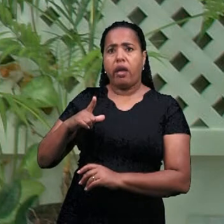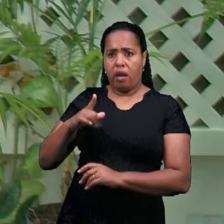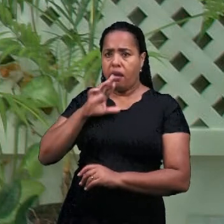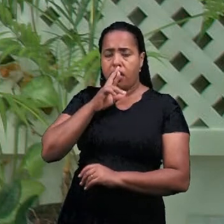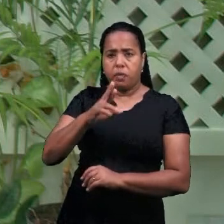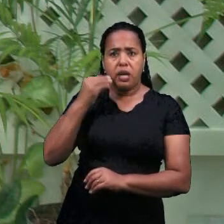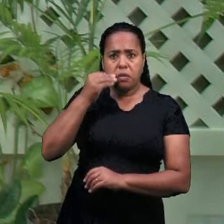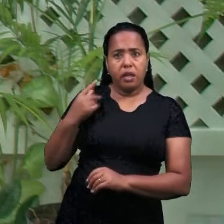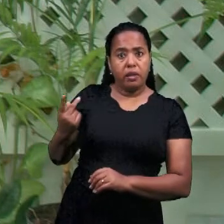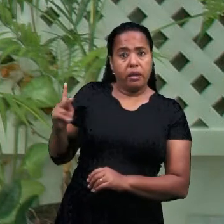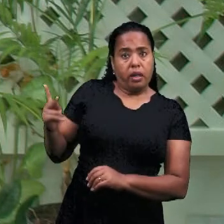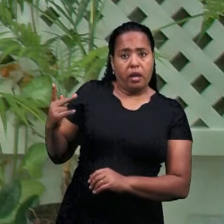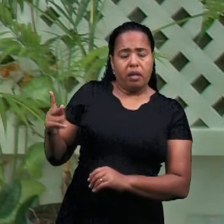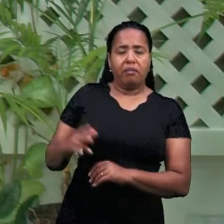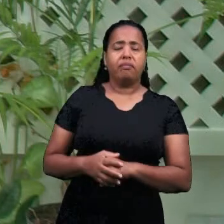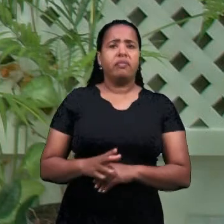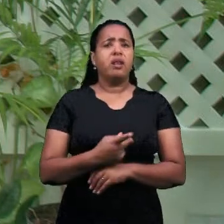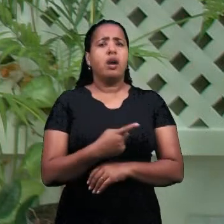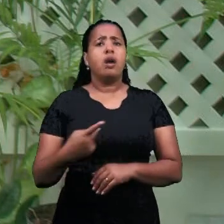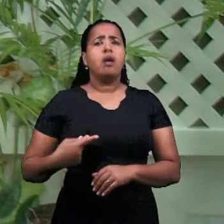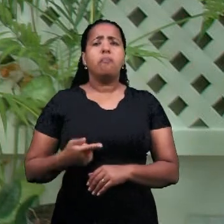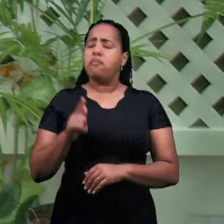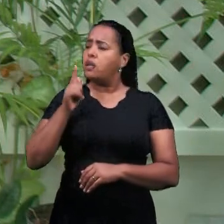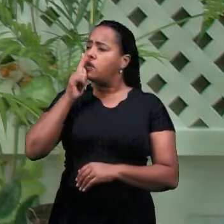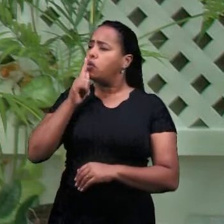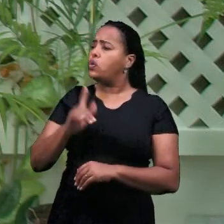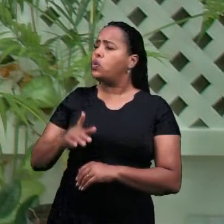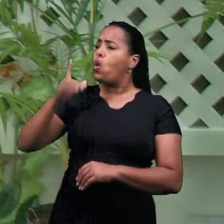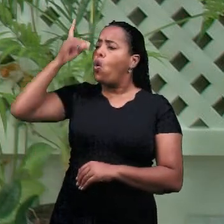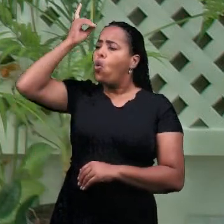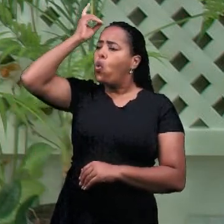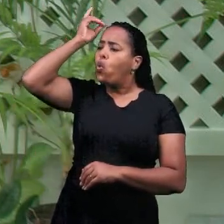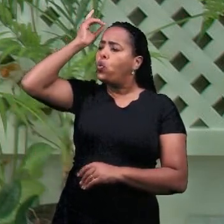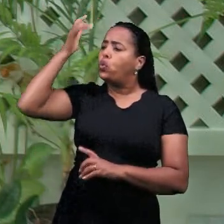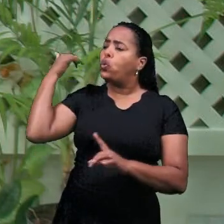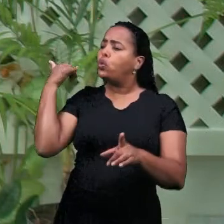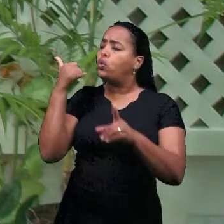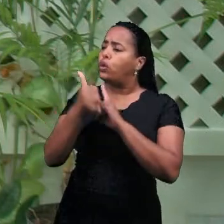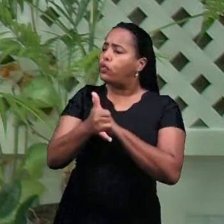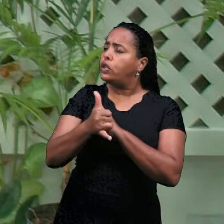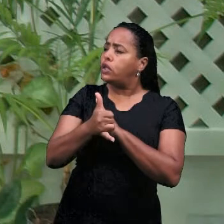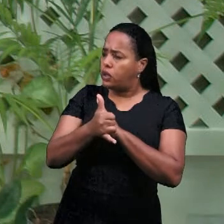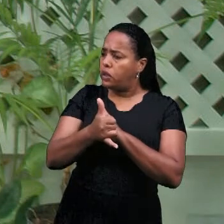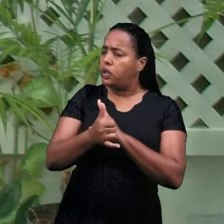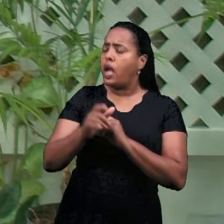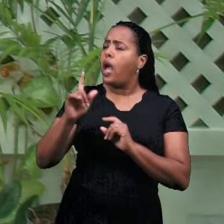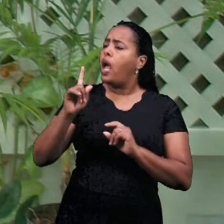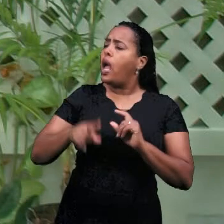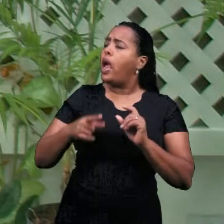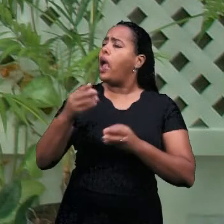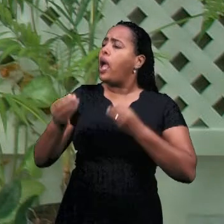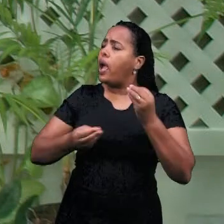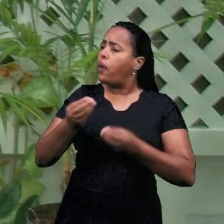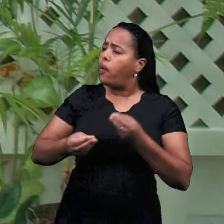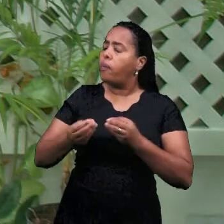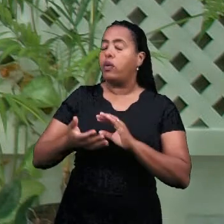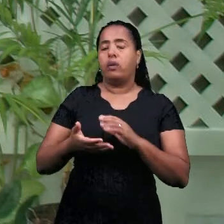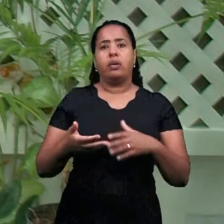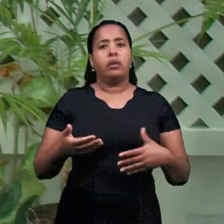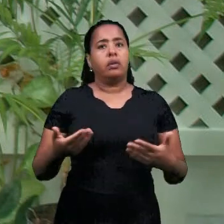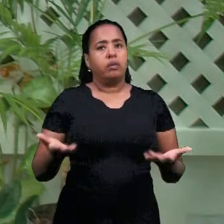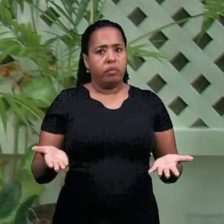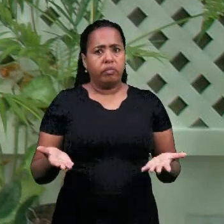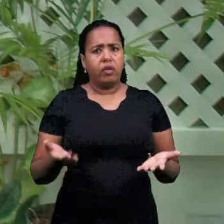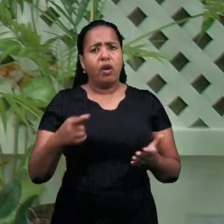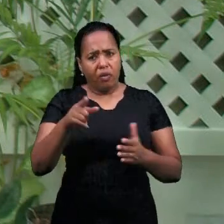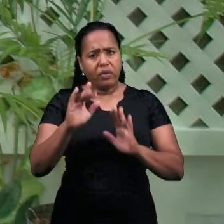J'ai demandé au pasteur Gilson. Pasteur Gilson, le don de prophétie, c'est comment, c'est ceci, c'est cela. Mon